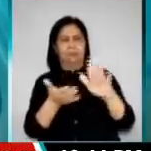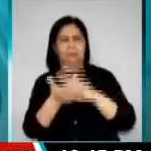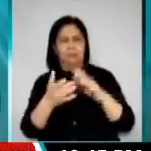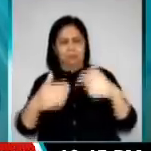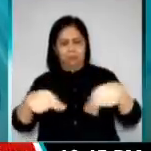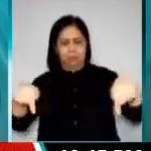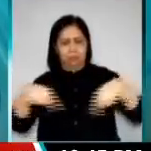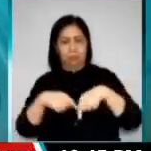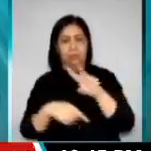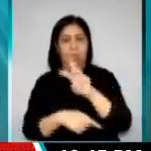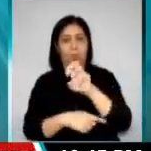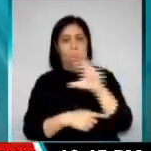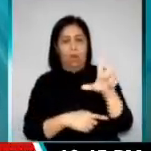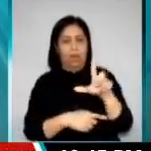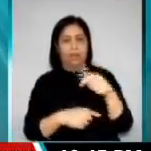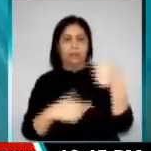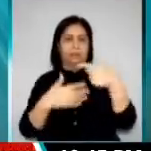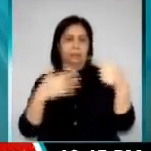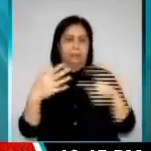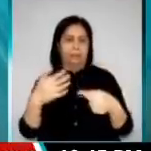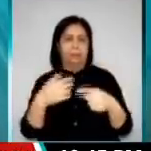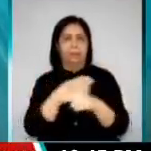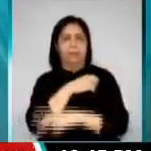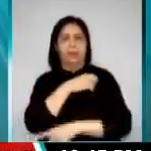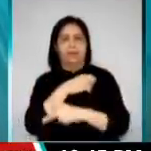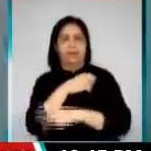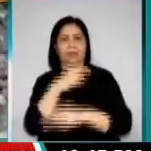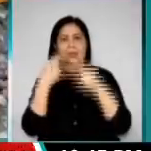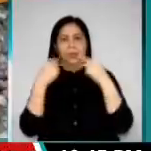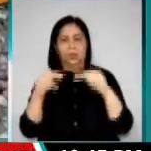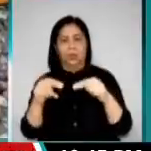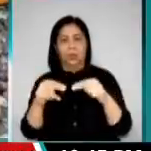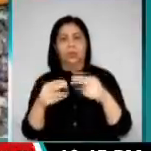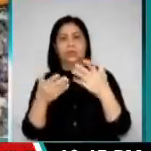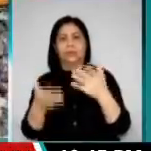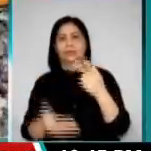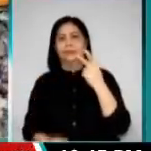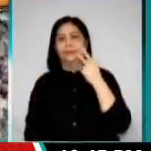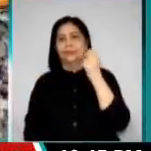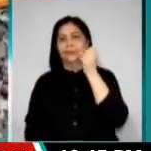pang Ronda probinsya sa report ni Katrina Son.